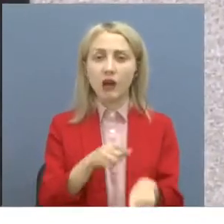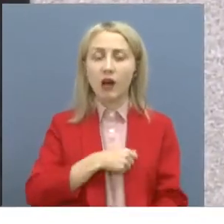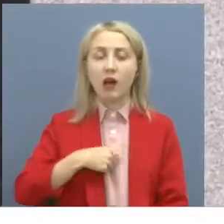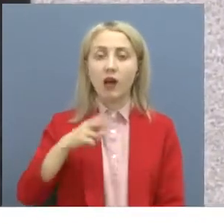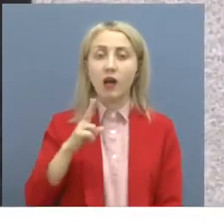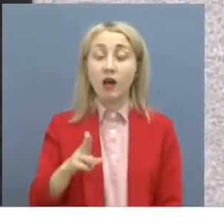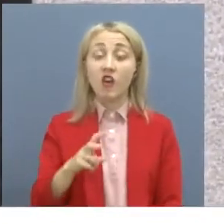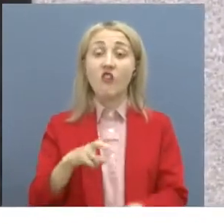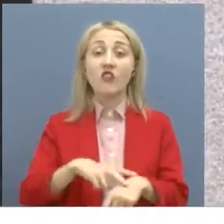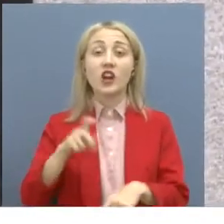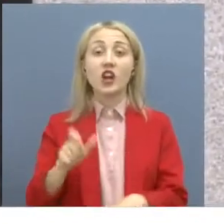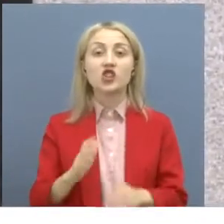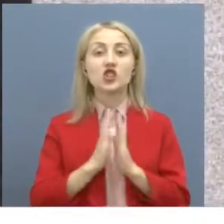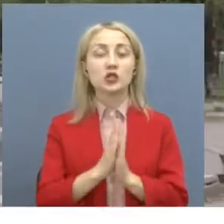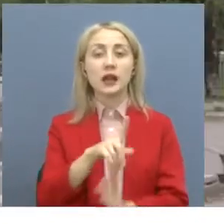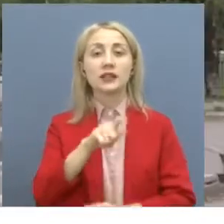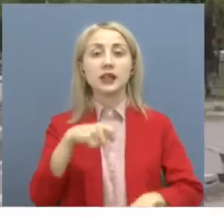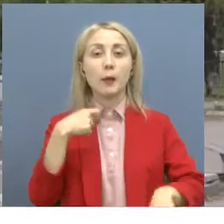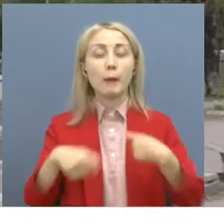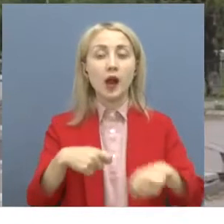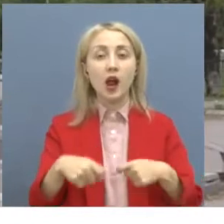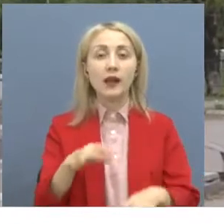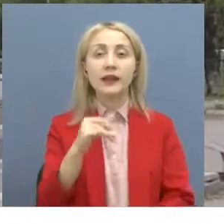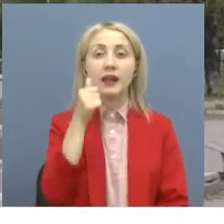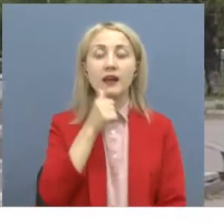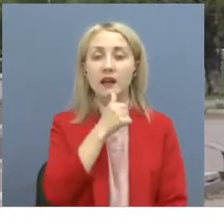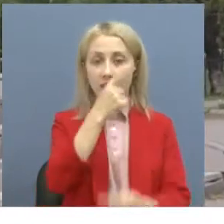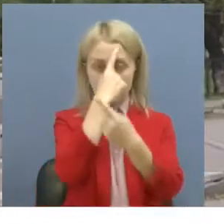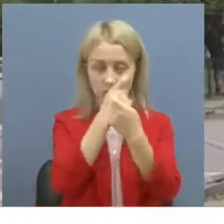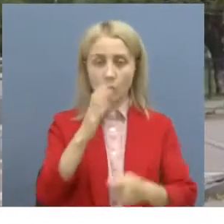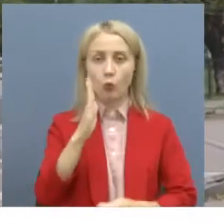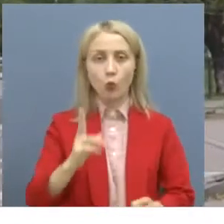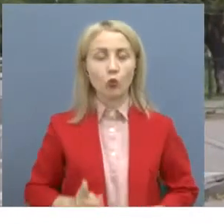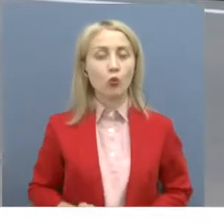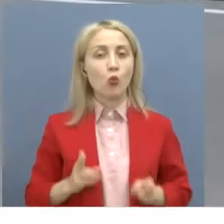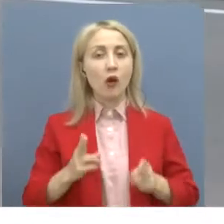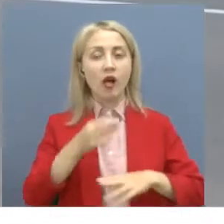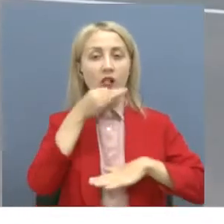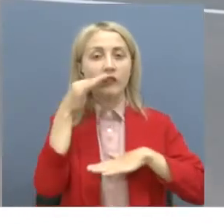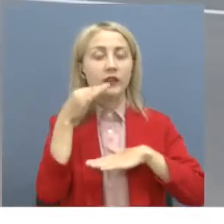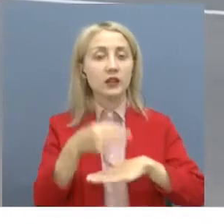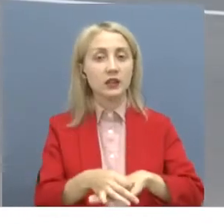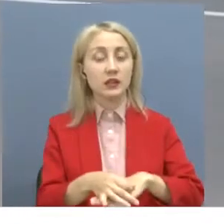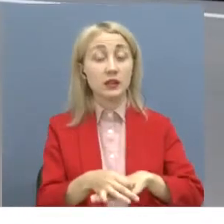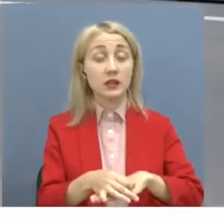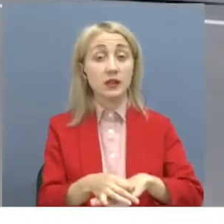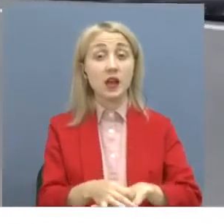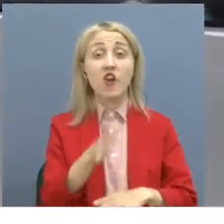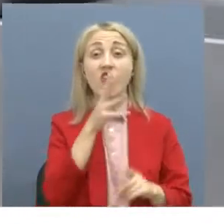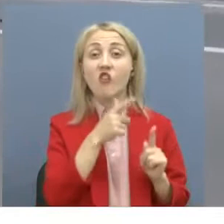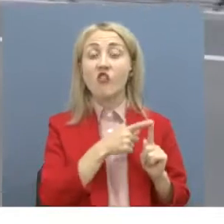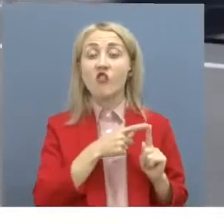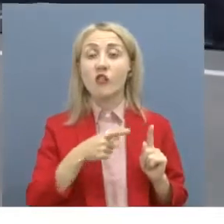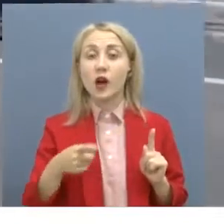тұлғалар заң алдында жауап береді деп ескертеді санитарлық дәрігерлер. Еске сала кетейік, карантин кезінде қазақстандықтар тарапынан алкогольді